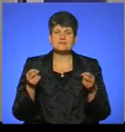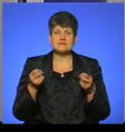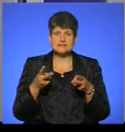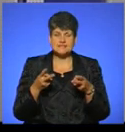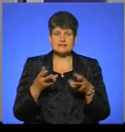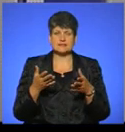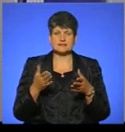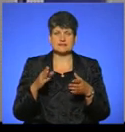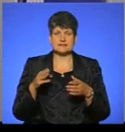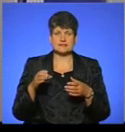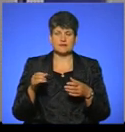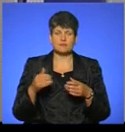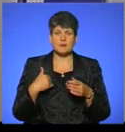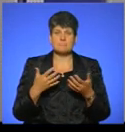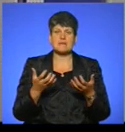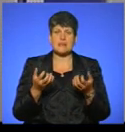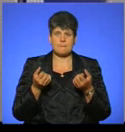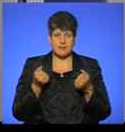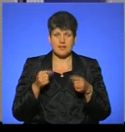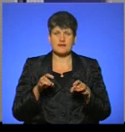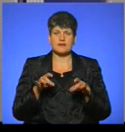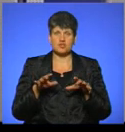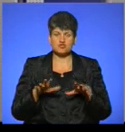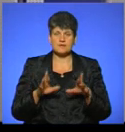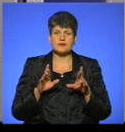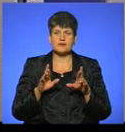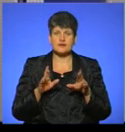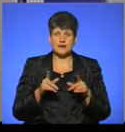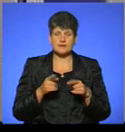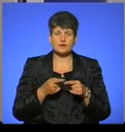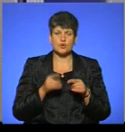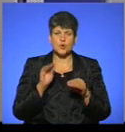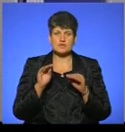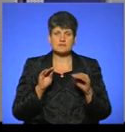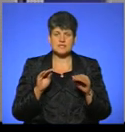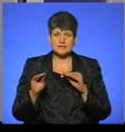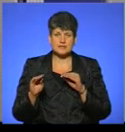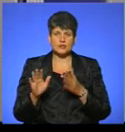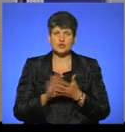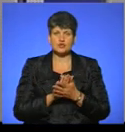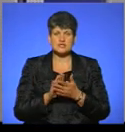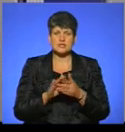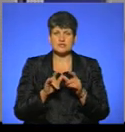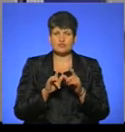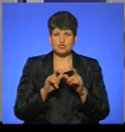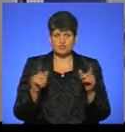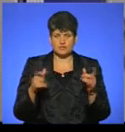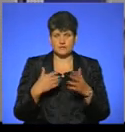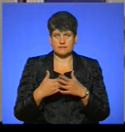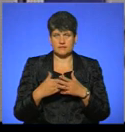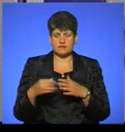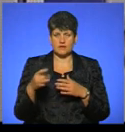фахівців. Ми приймали рішення, як все ж таки розмістити очисні споруди. Скажімо, в районі Циганки